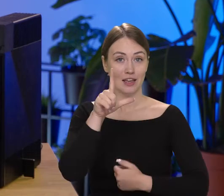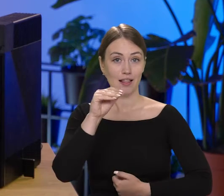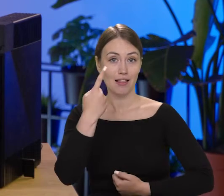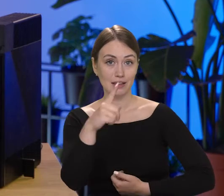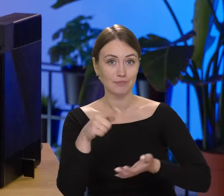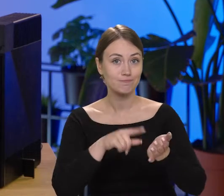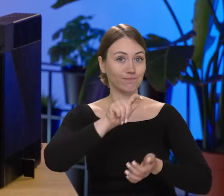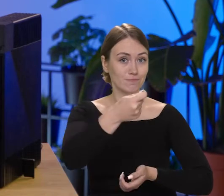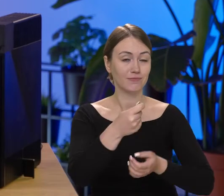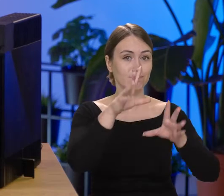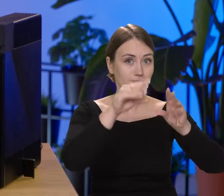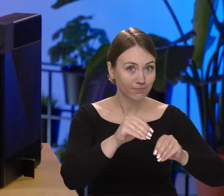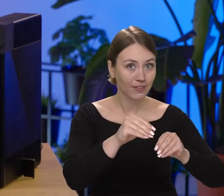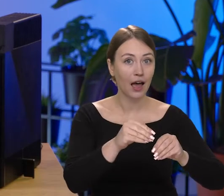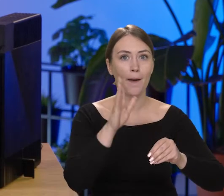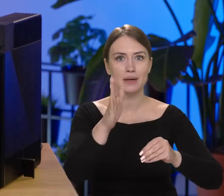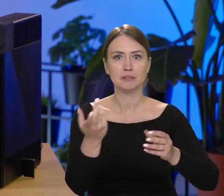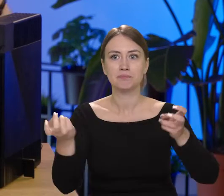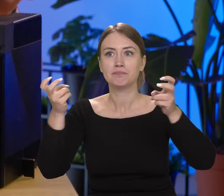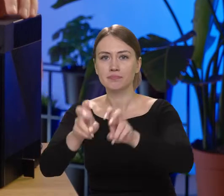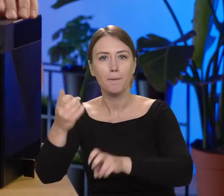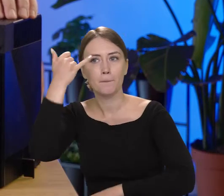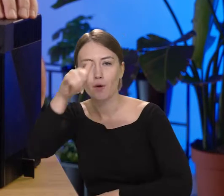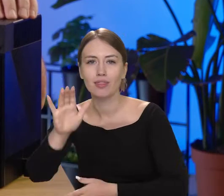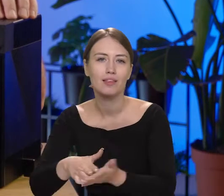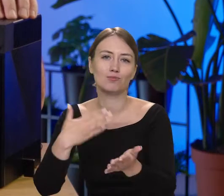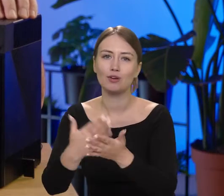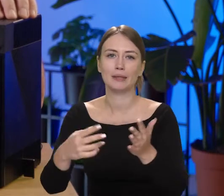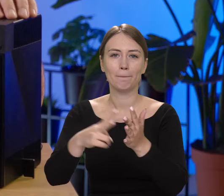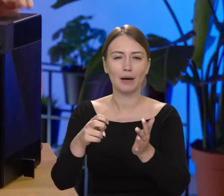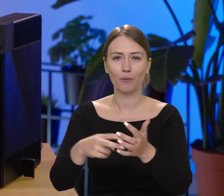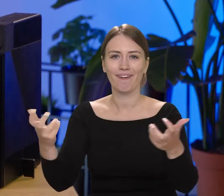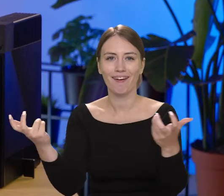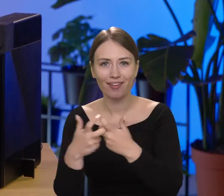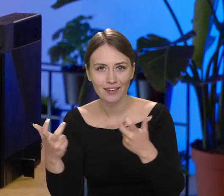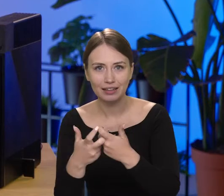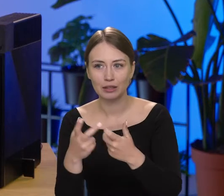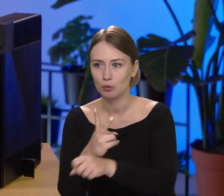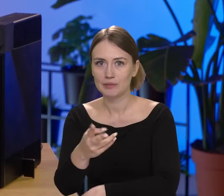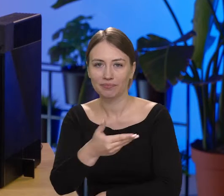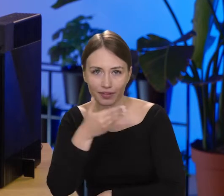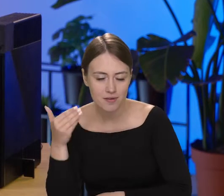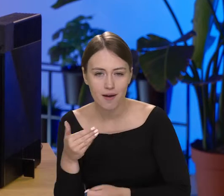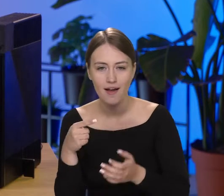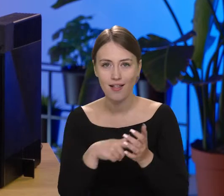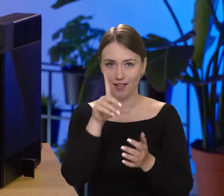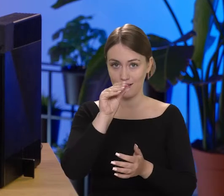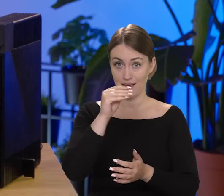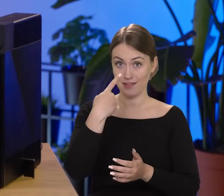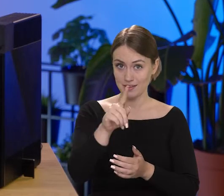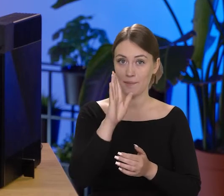są wyłączone, a pojawi się błąd, na przykład brak dostępu do internetu, wszystkie diody włączą się